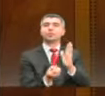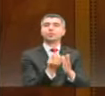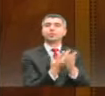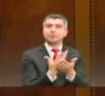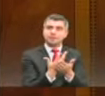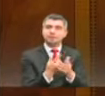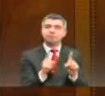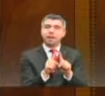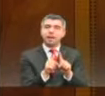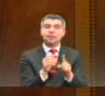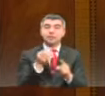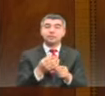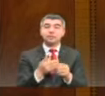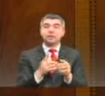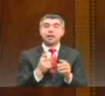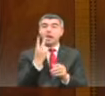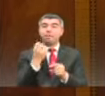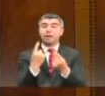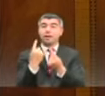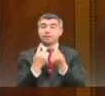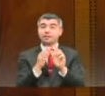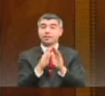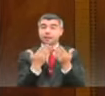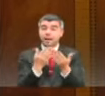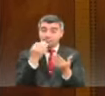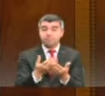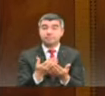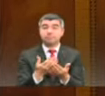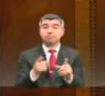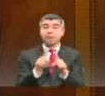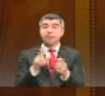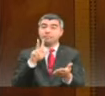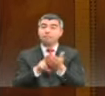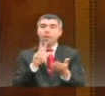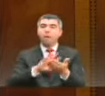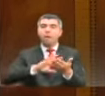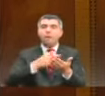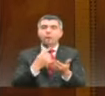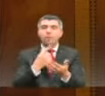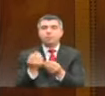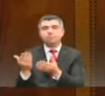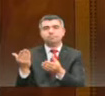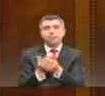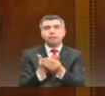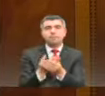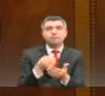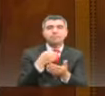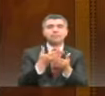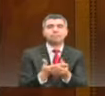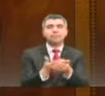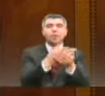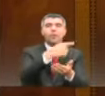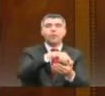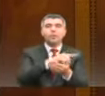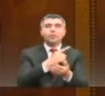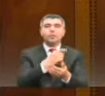المتعلقة بتنزيل الدستور وقوانين الحكامة والديمقراطية التشاركية المحالة على البرلمان في